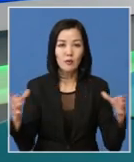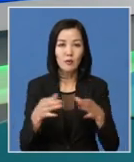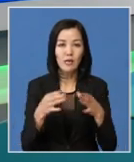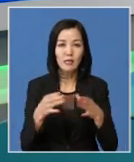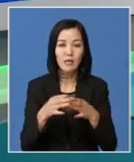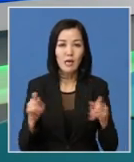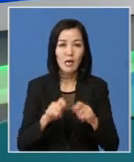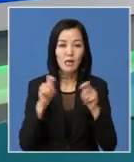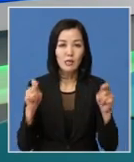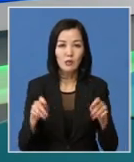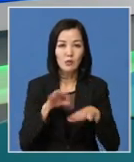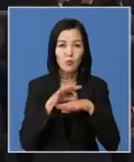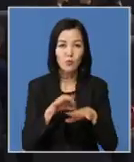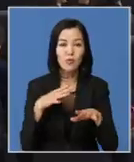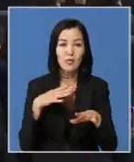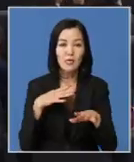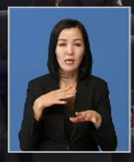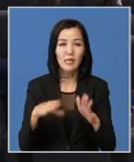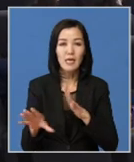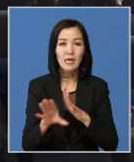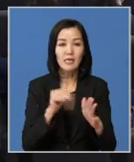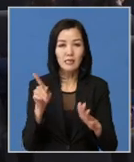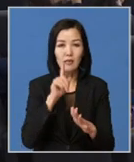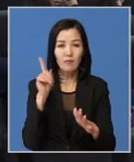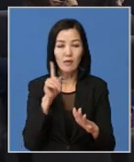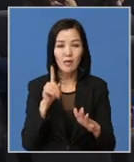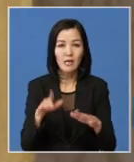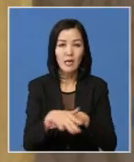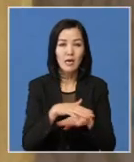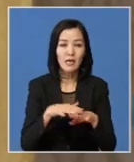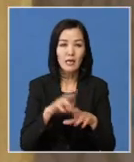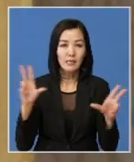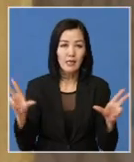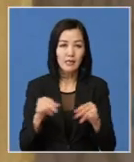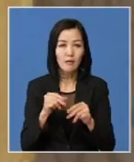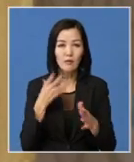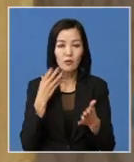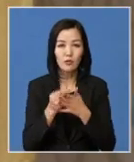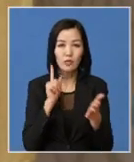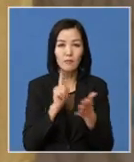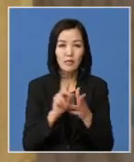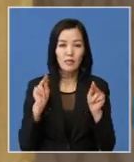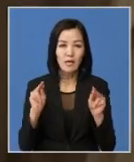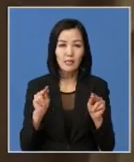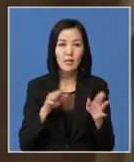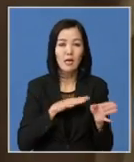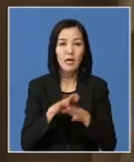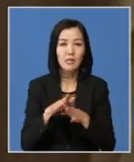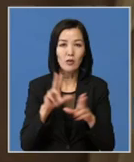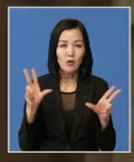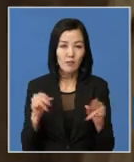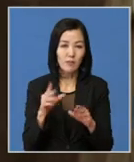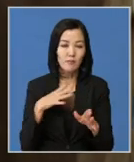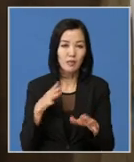қабылдау рәсімі өтті. Сайдың тасында іріктеліп алынған жасөспірімдер көпшілік алдында ант қабылдап, өз міндеттерін адал атқаруға серт берді. Енді